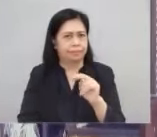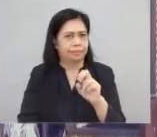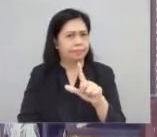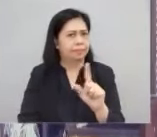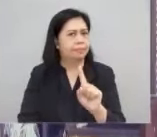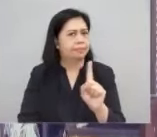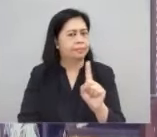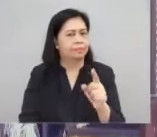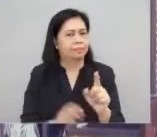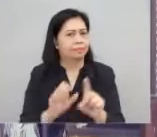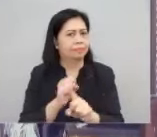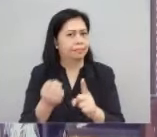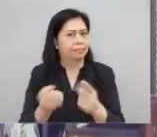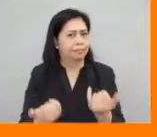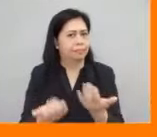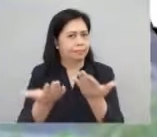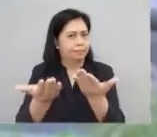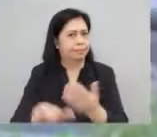traffic dyan?